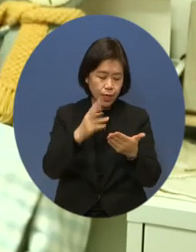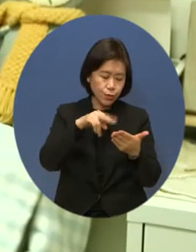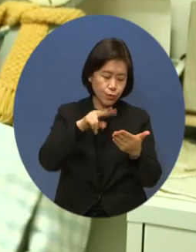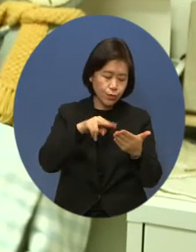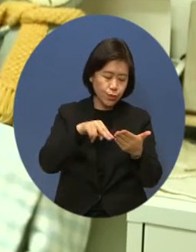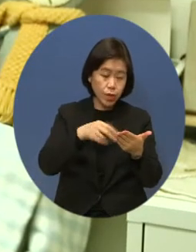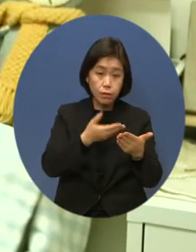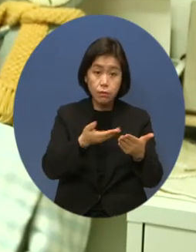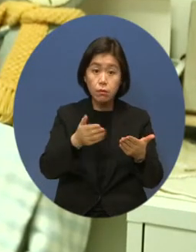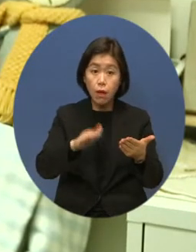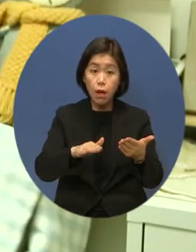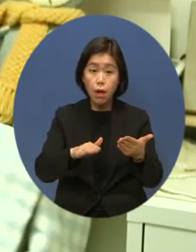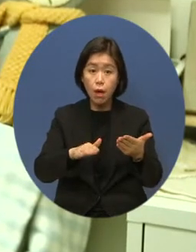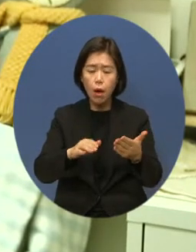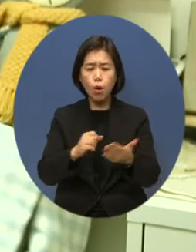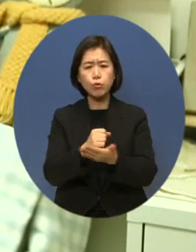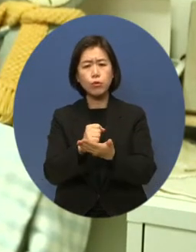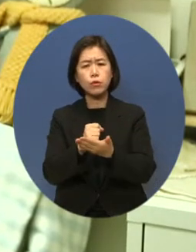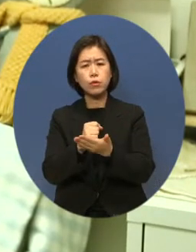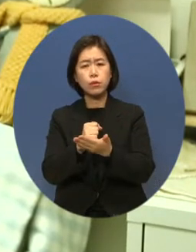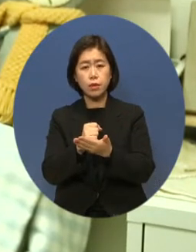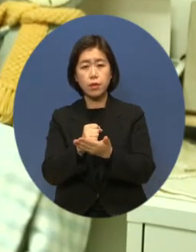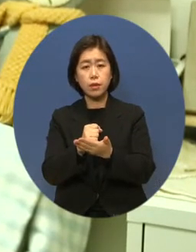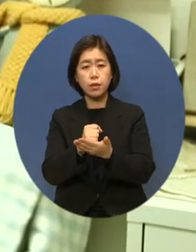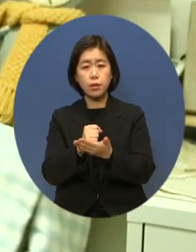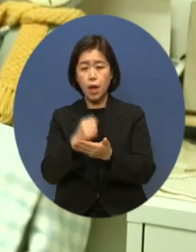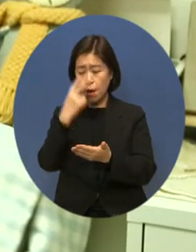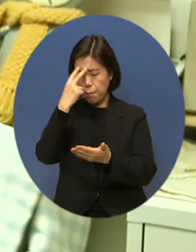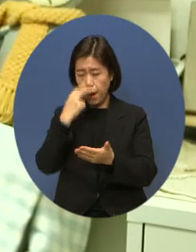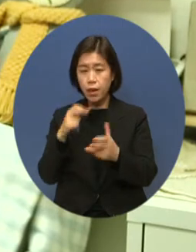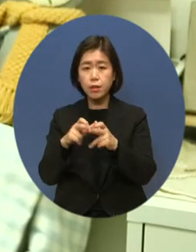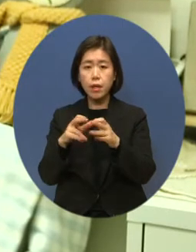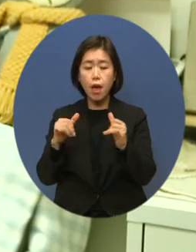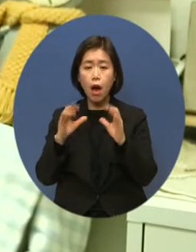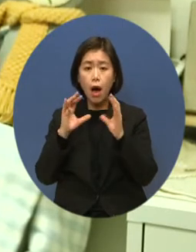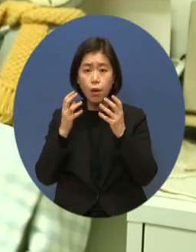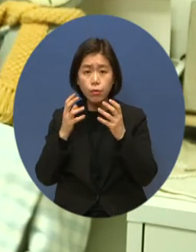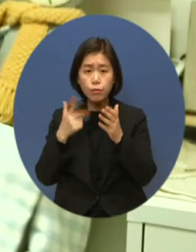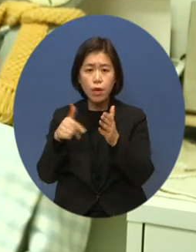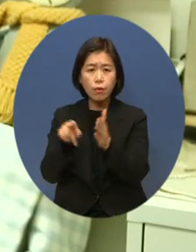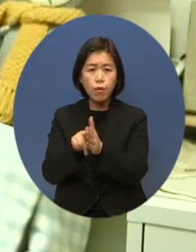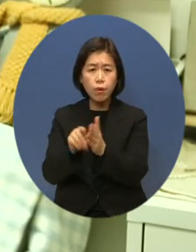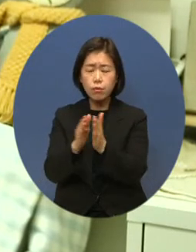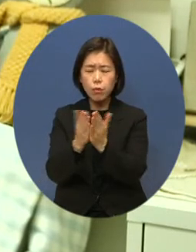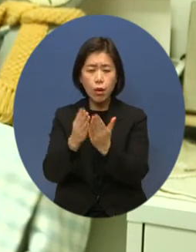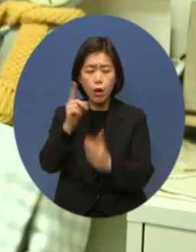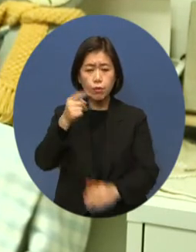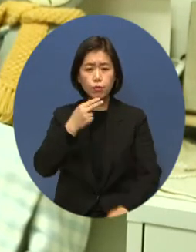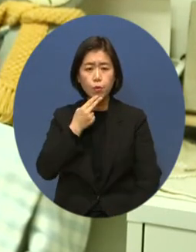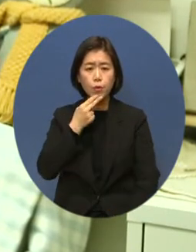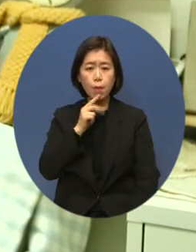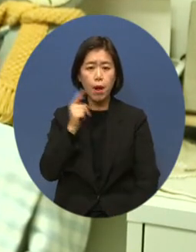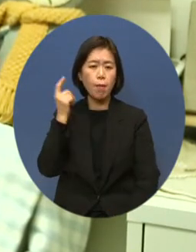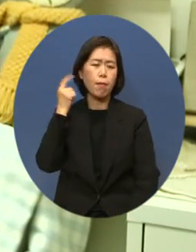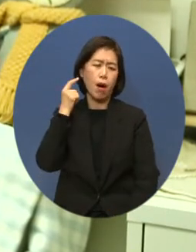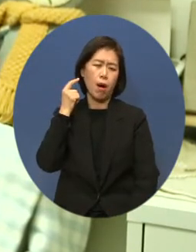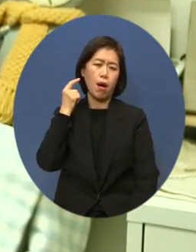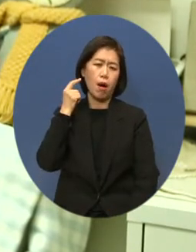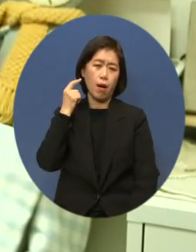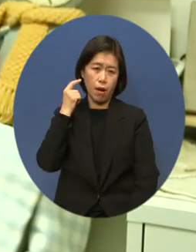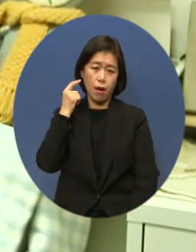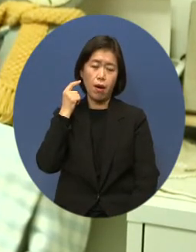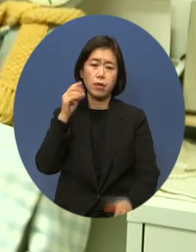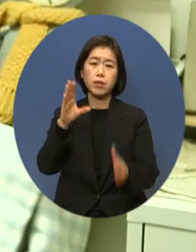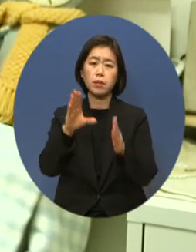우연히 시각장애 아동들에게는 그들이 볼 수 있는 책이 한 권도 없다는 이야기를 듣고